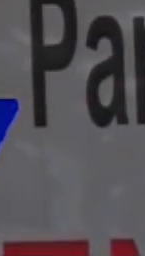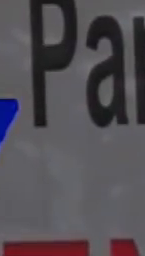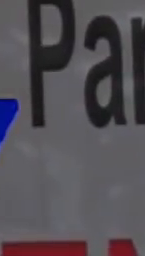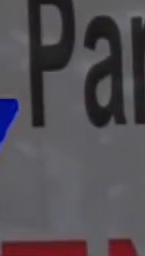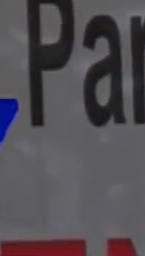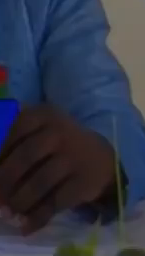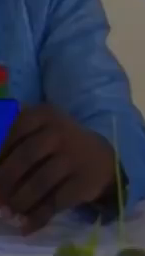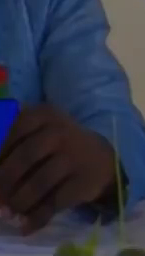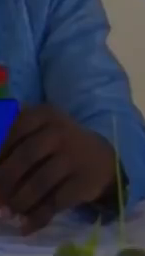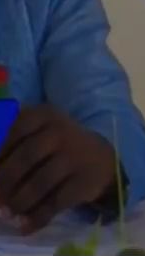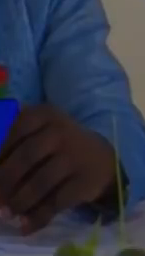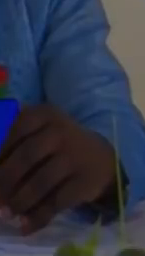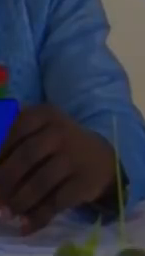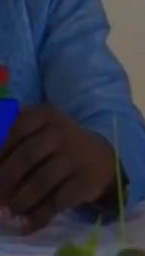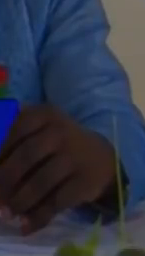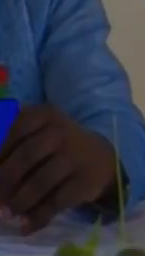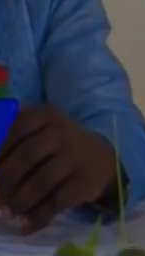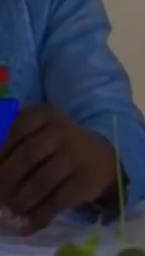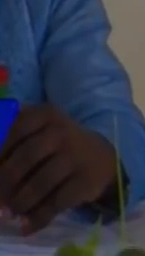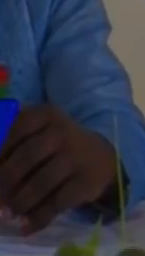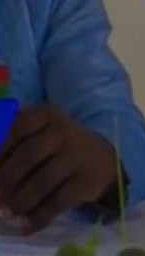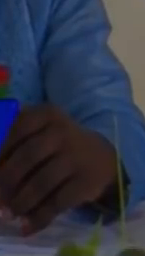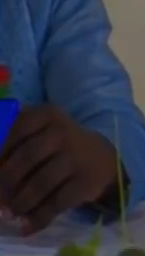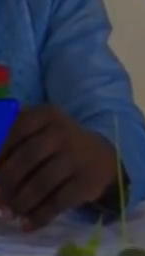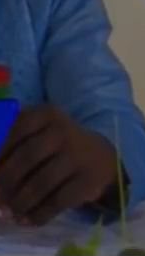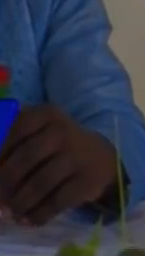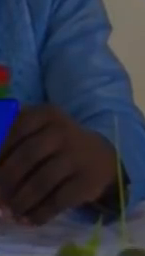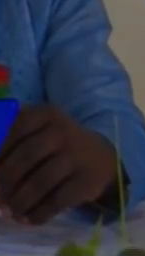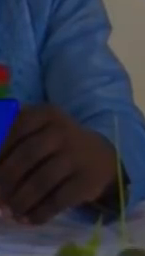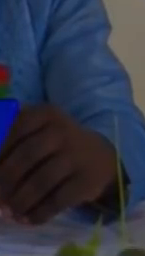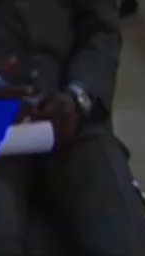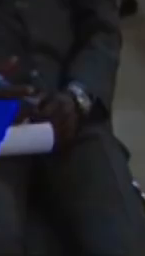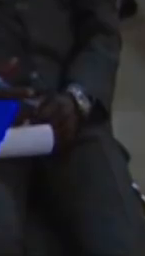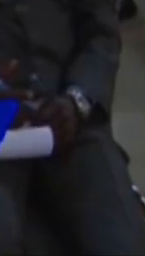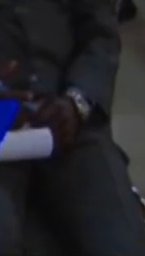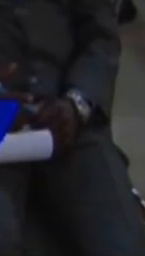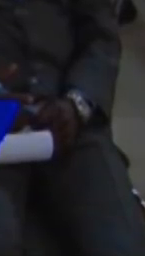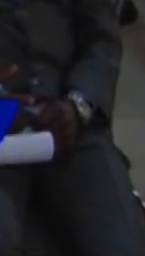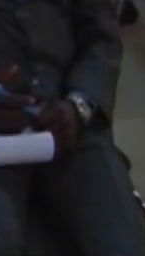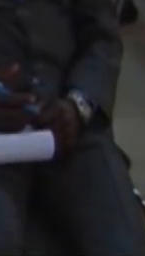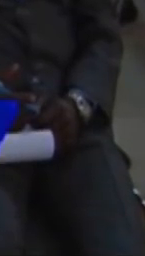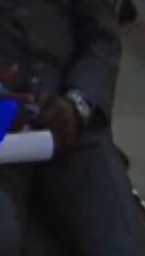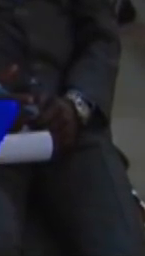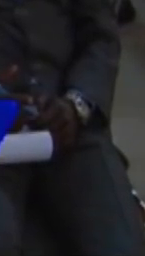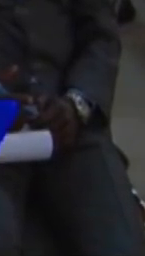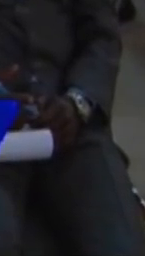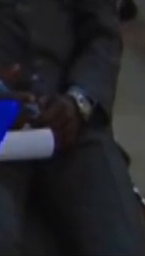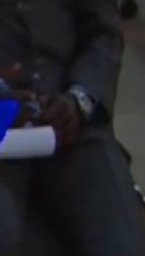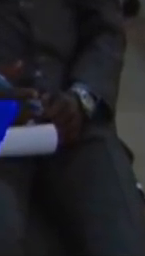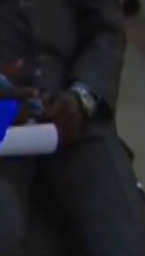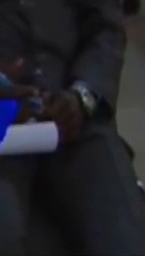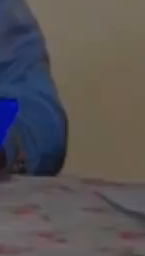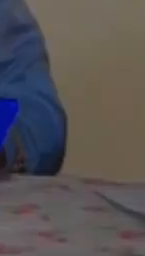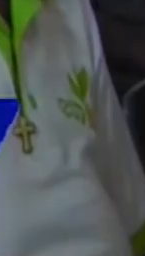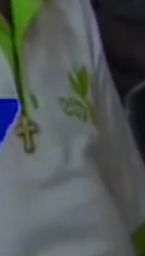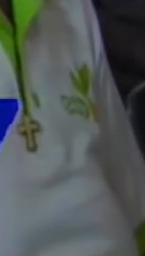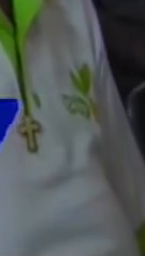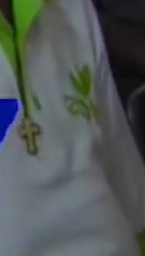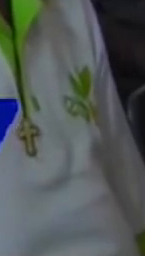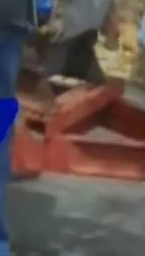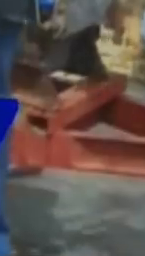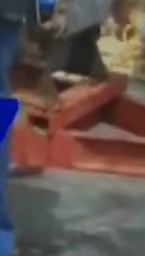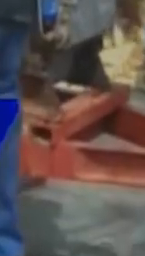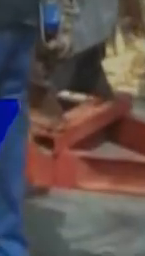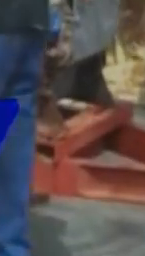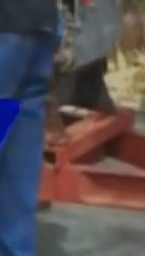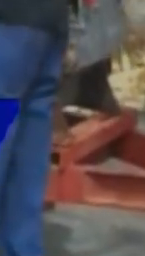parti sur le territoire national. Et puis une gamme de technologies made in Burkina pour permettre aux